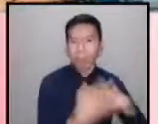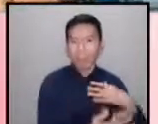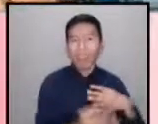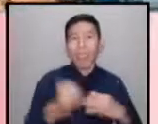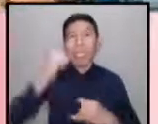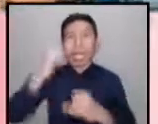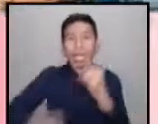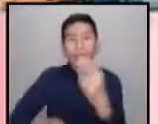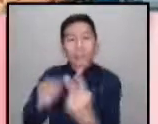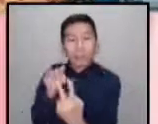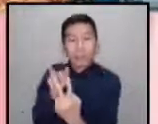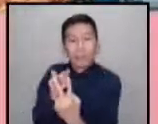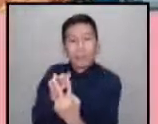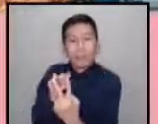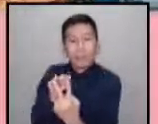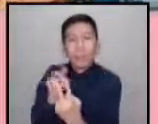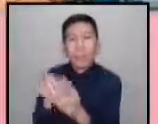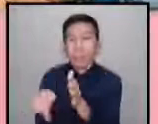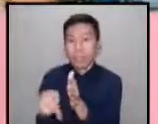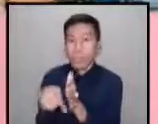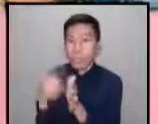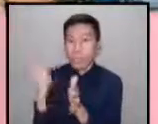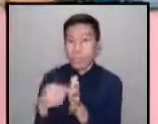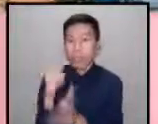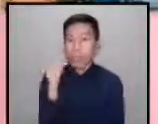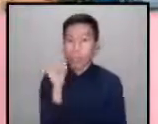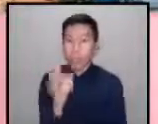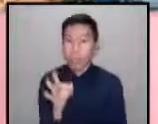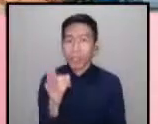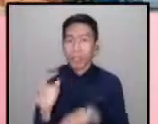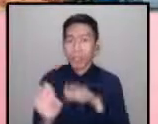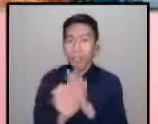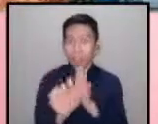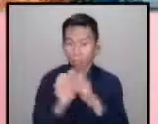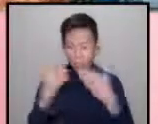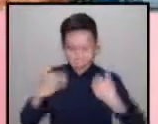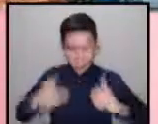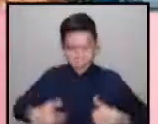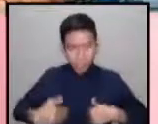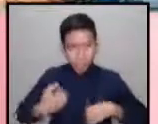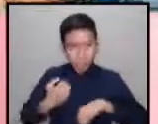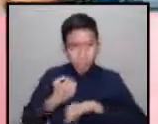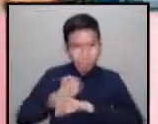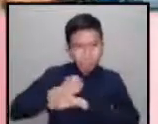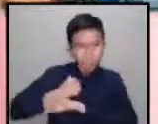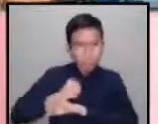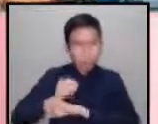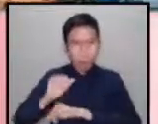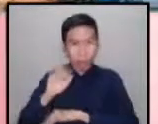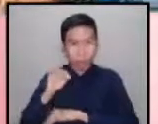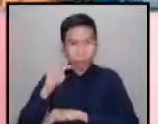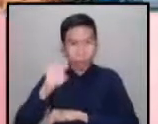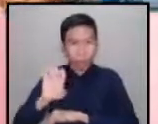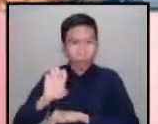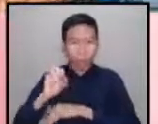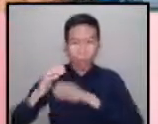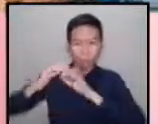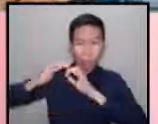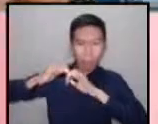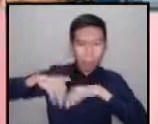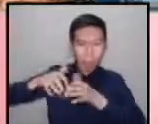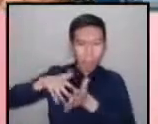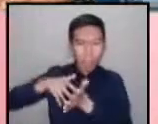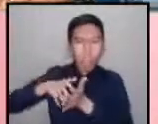sometimes pag hindi kinaya ng ating immune system, you have to have drugs such as your immunomodulators to help